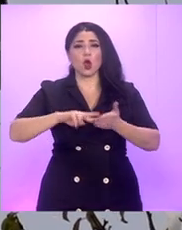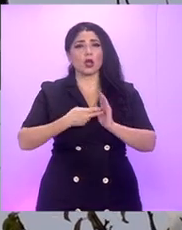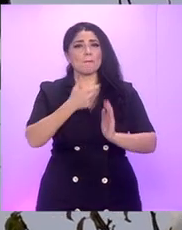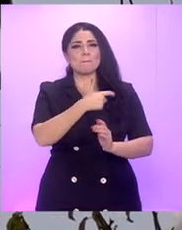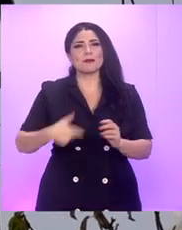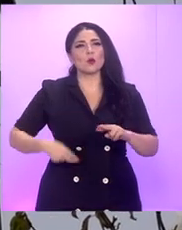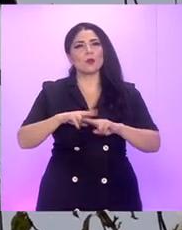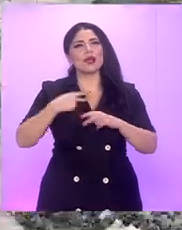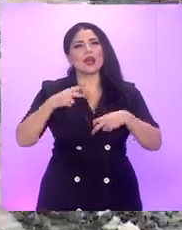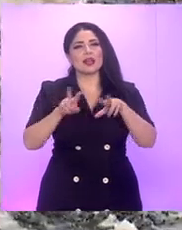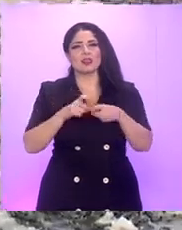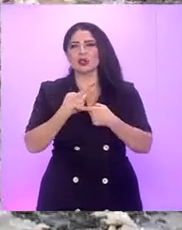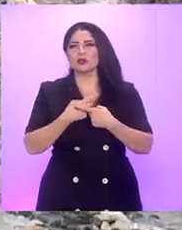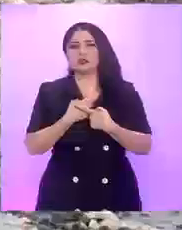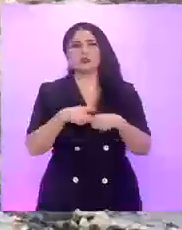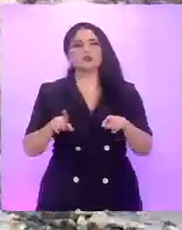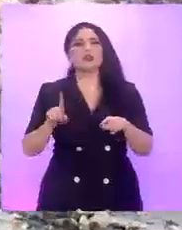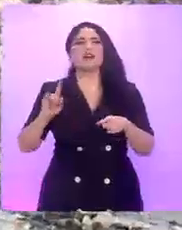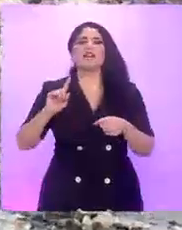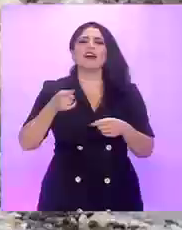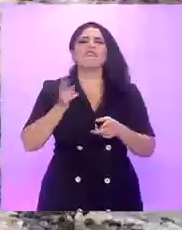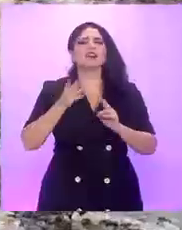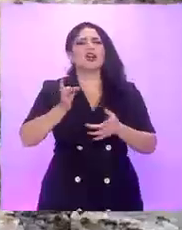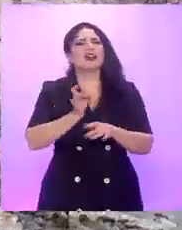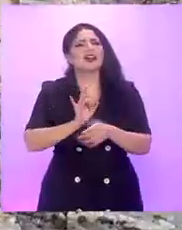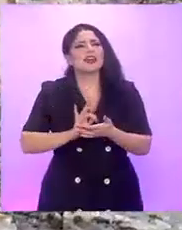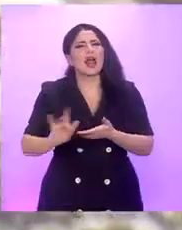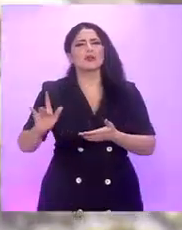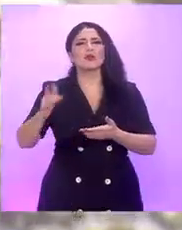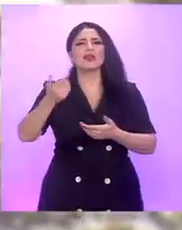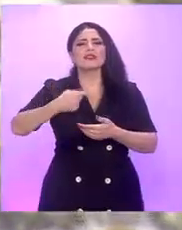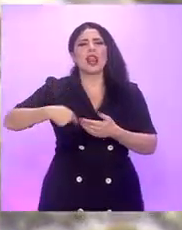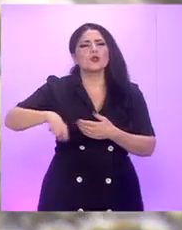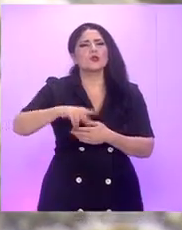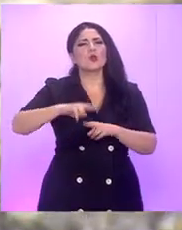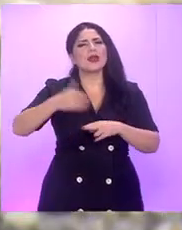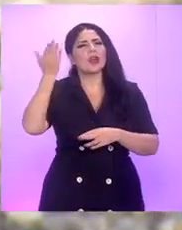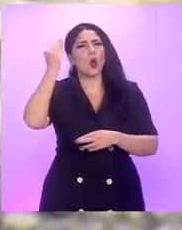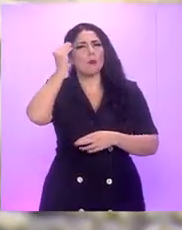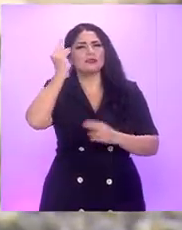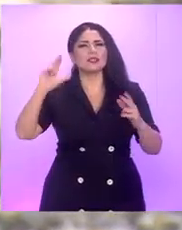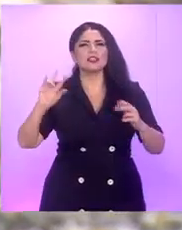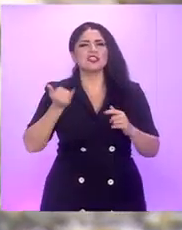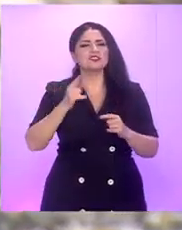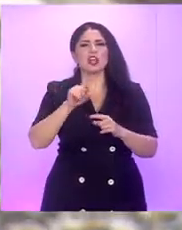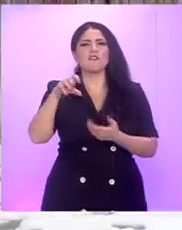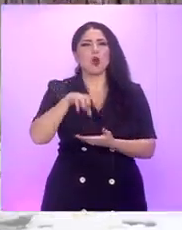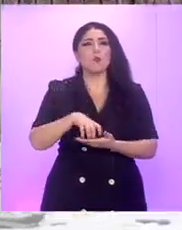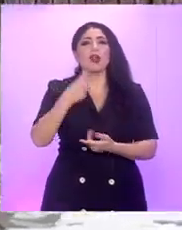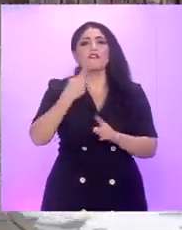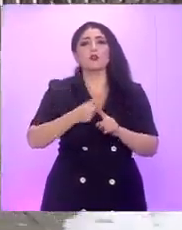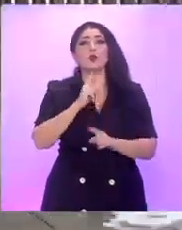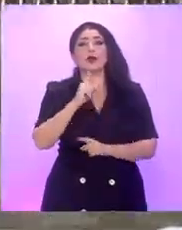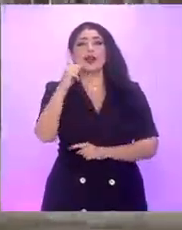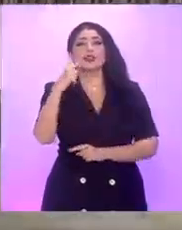primărie ca altadata nici un dump de fasole gratis la cazan pentru popor nimic nici măcar în comuna 1 Decembrie